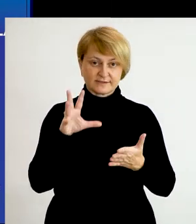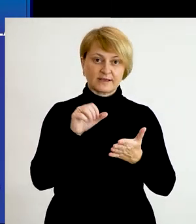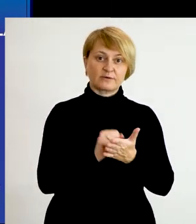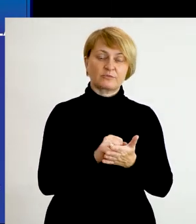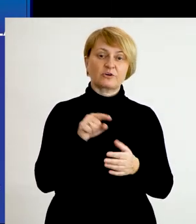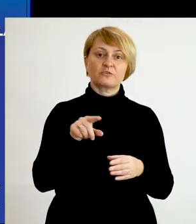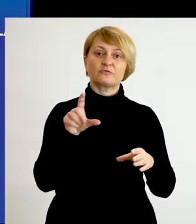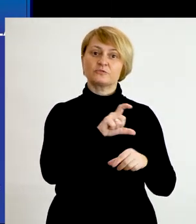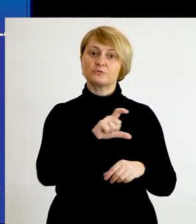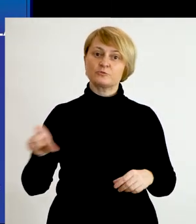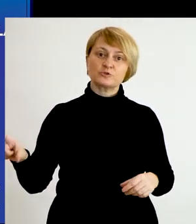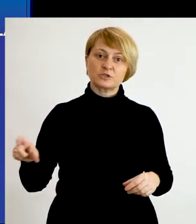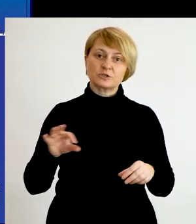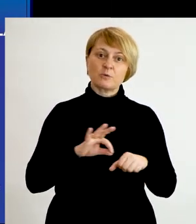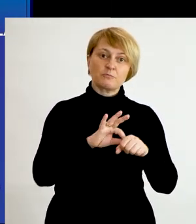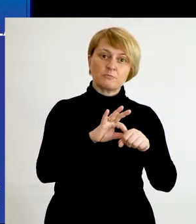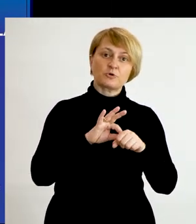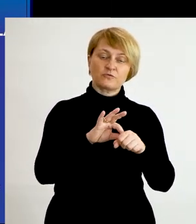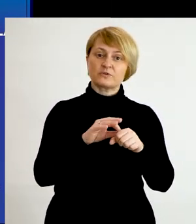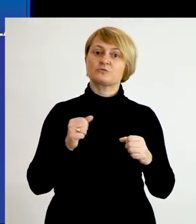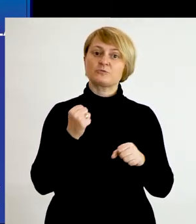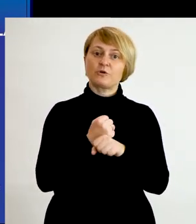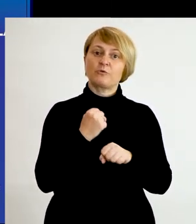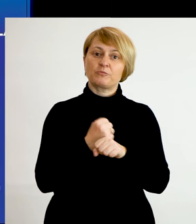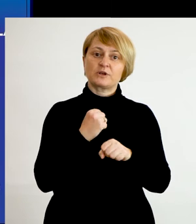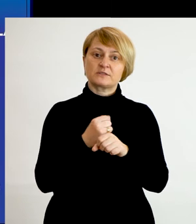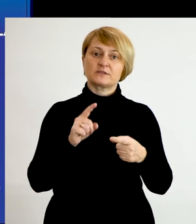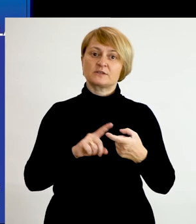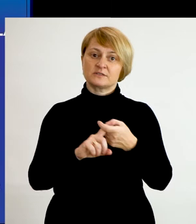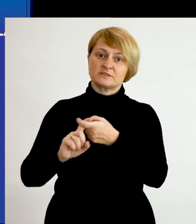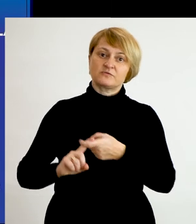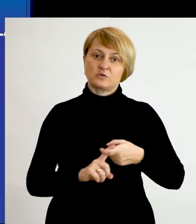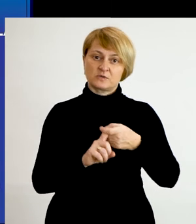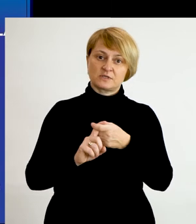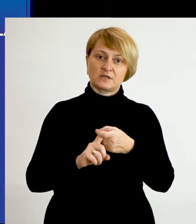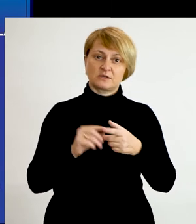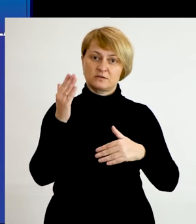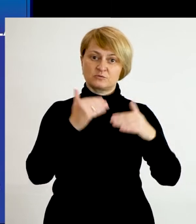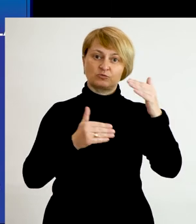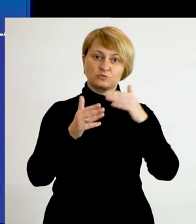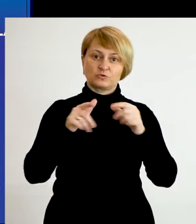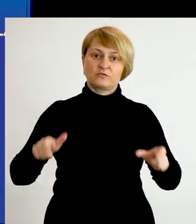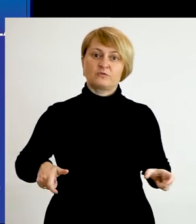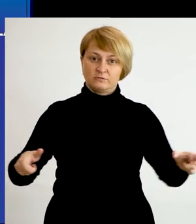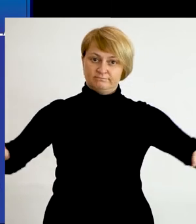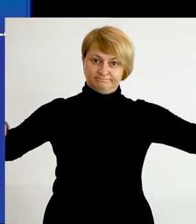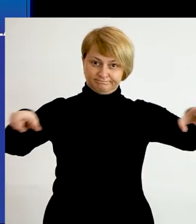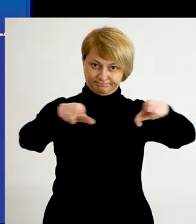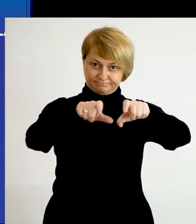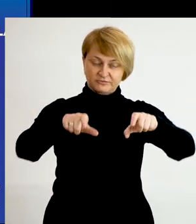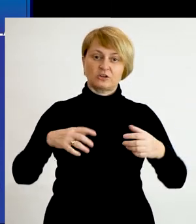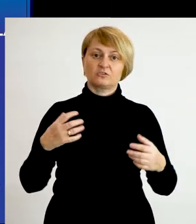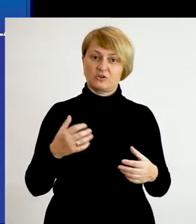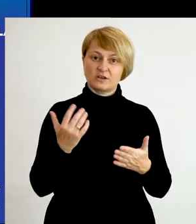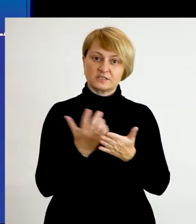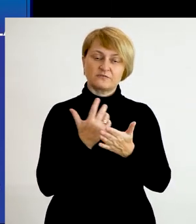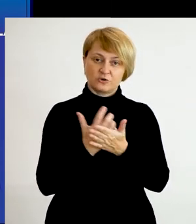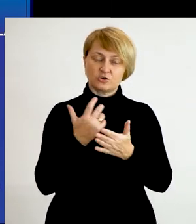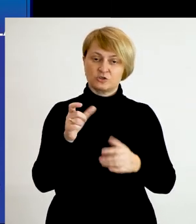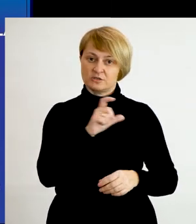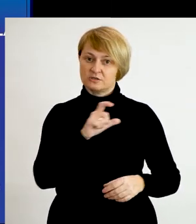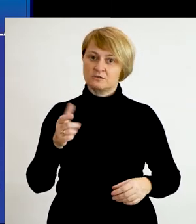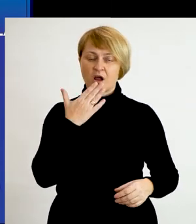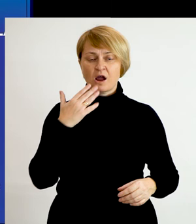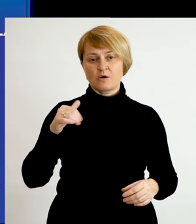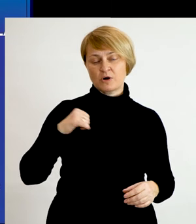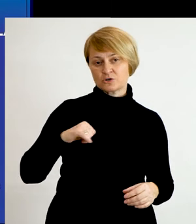ale w tym czasie prowadzimy prace związane ze stadionem, więc to też jakby jest efektywnie